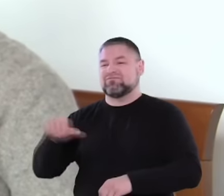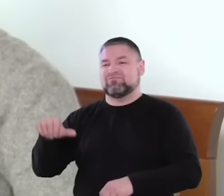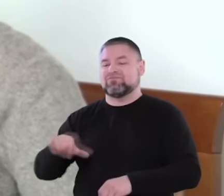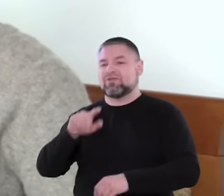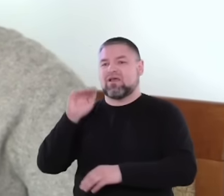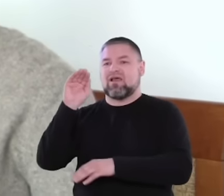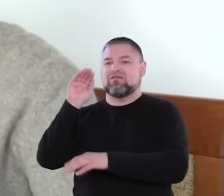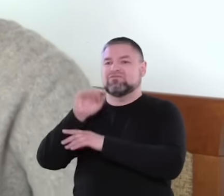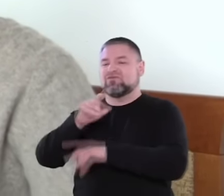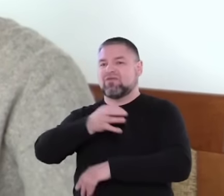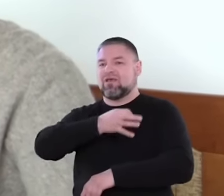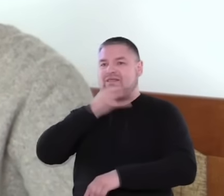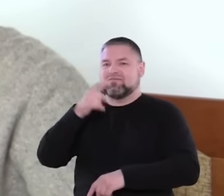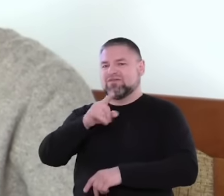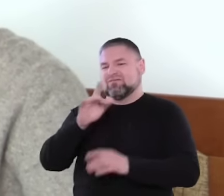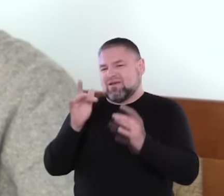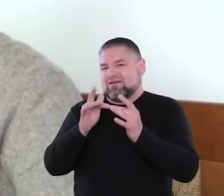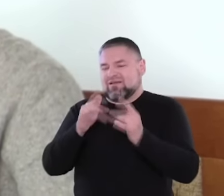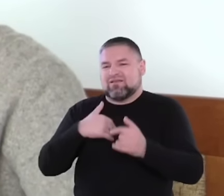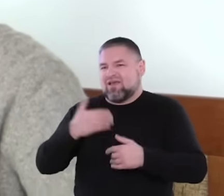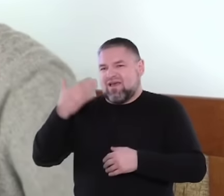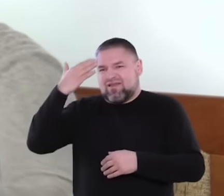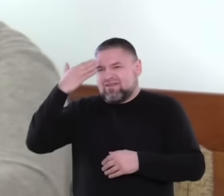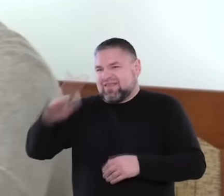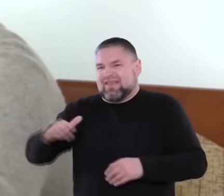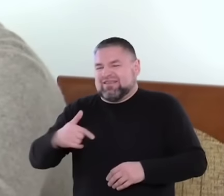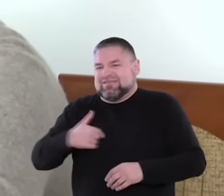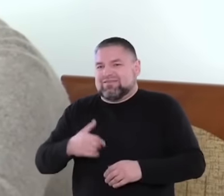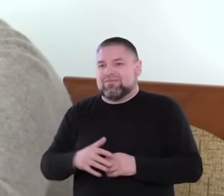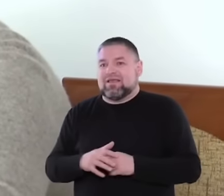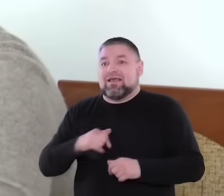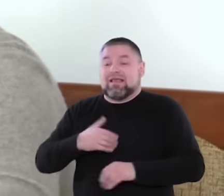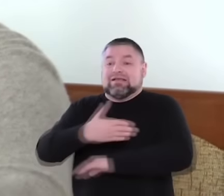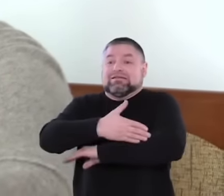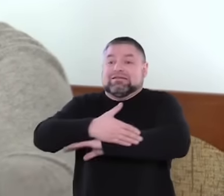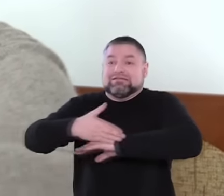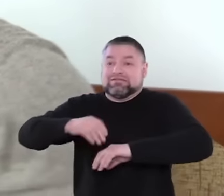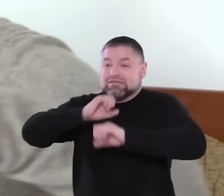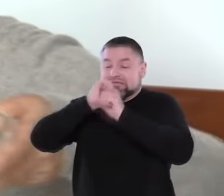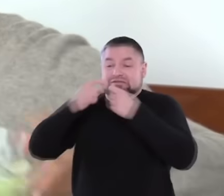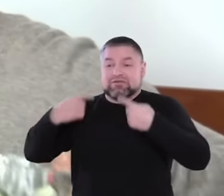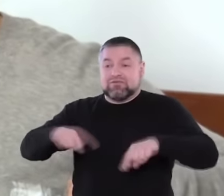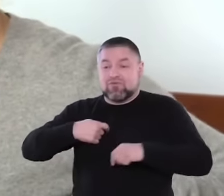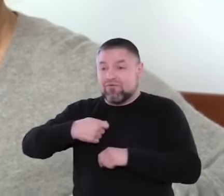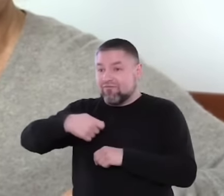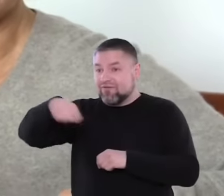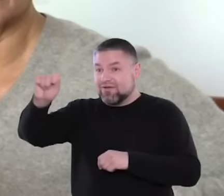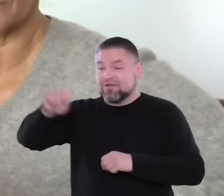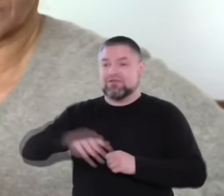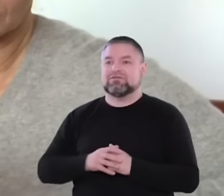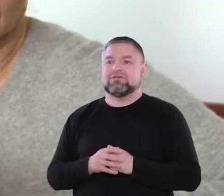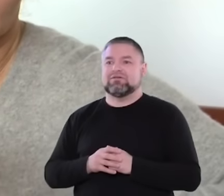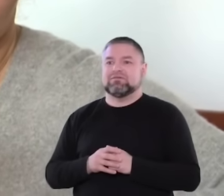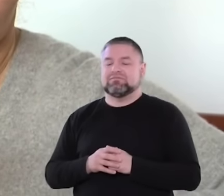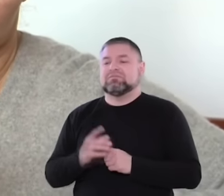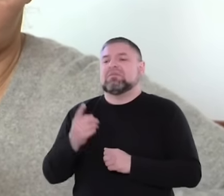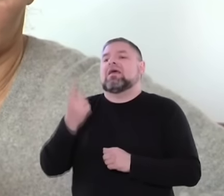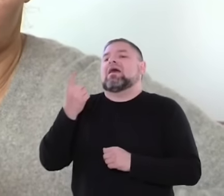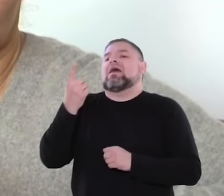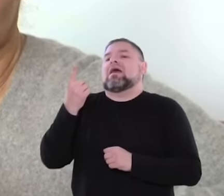No, możesz mieć rację, ja tam się na tym nie znam. Za granicą nigdy w życiu nie byłam. No